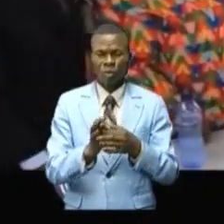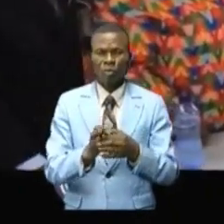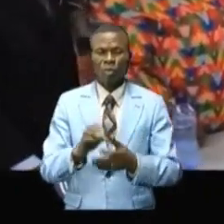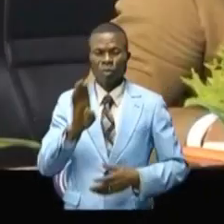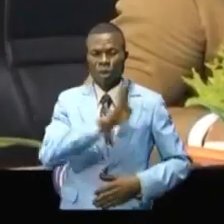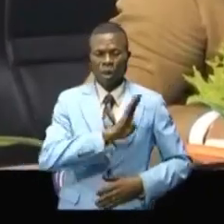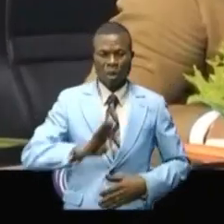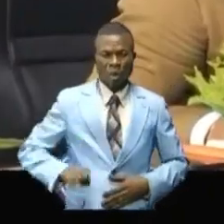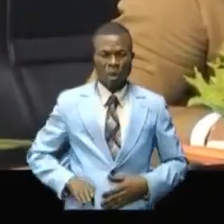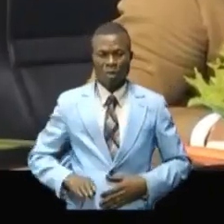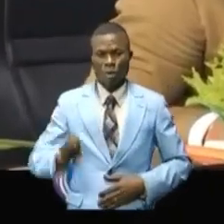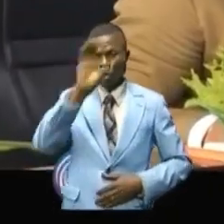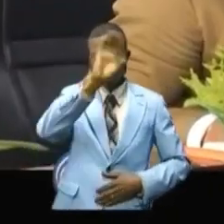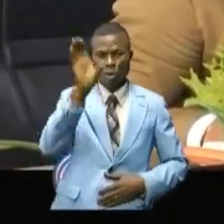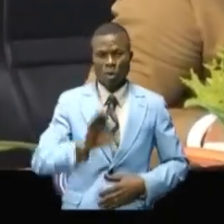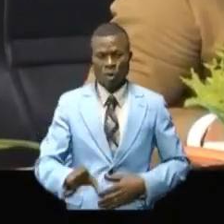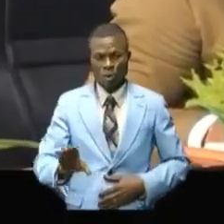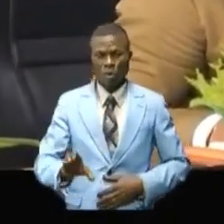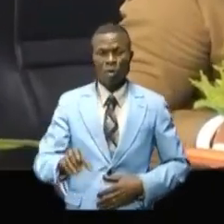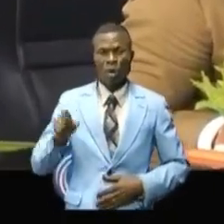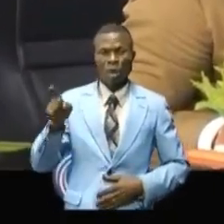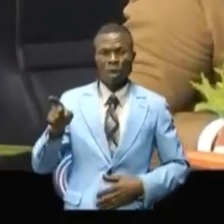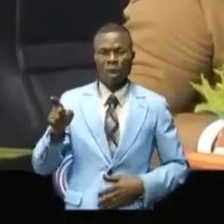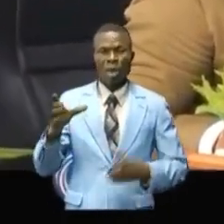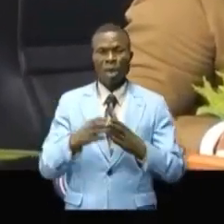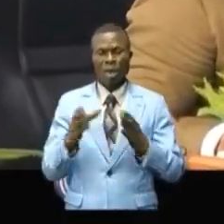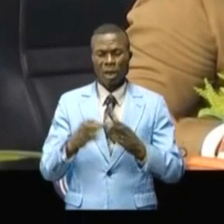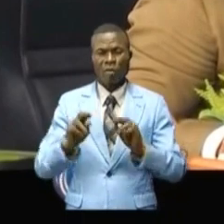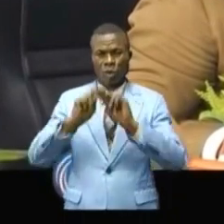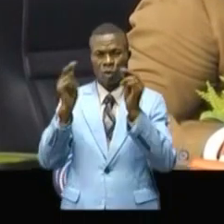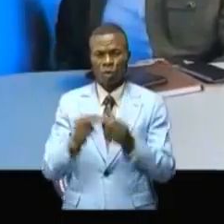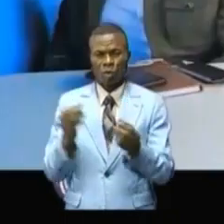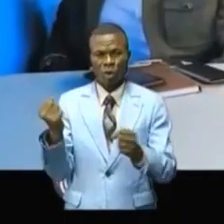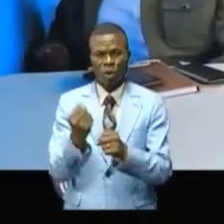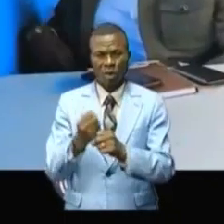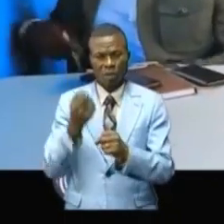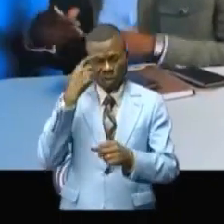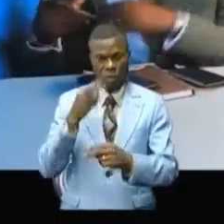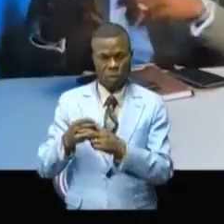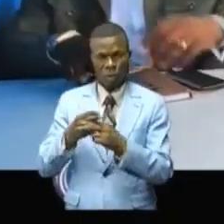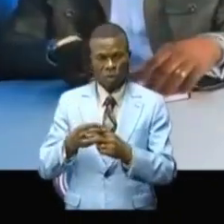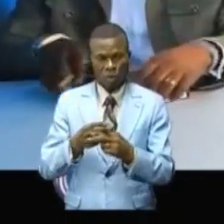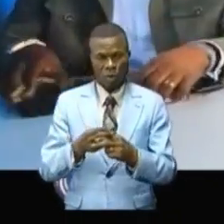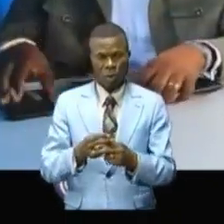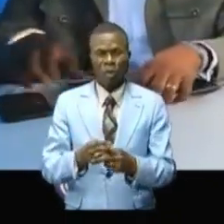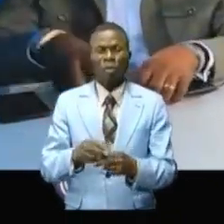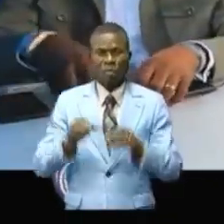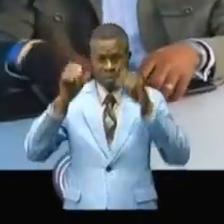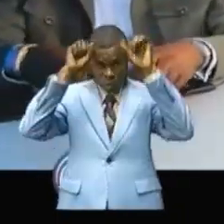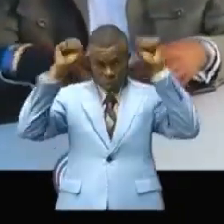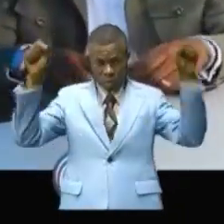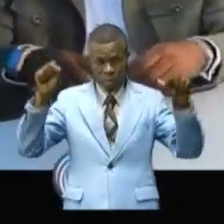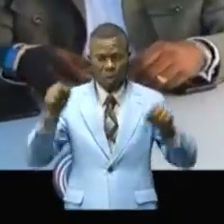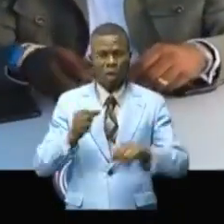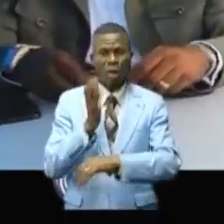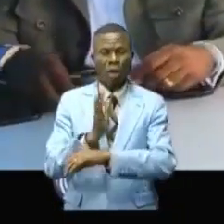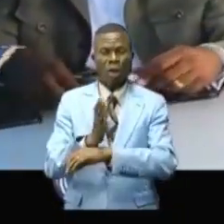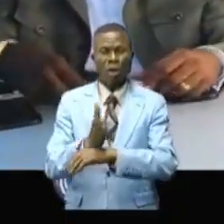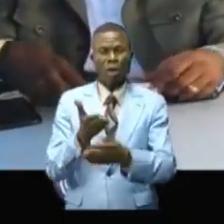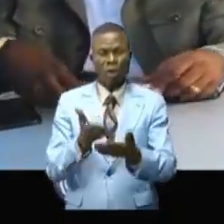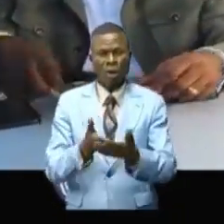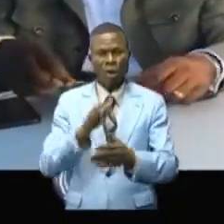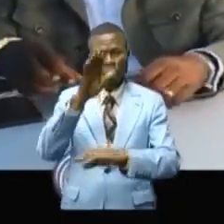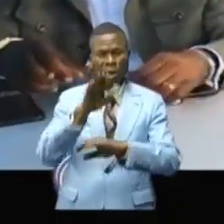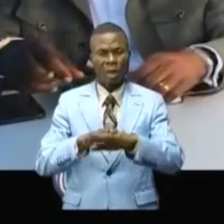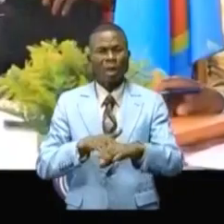de communes du district de Lukunga et les services de sécurité. D'entrée de jeu, le président de la séance a invité